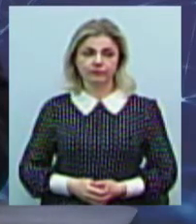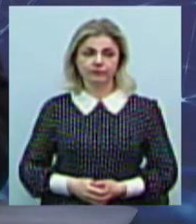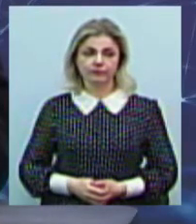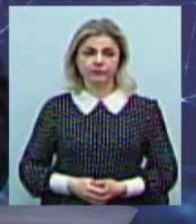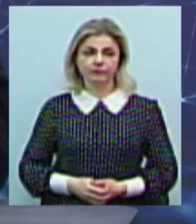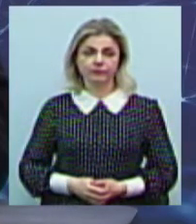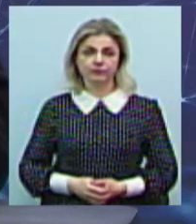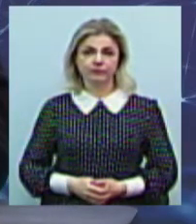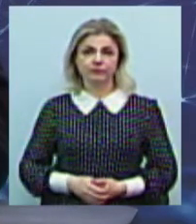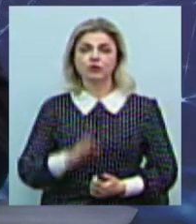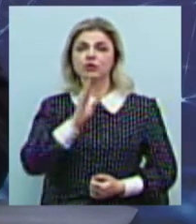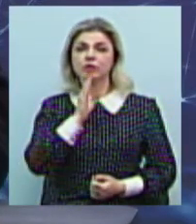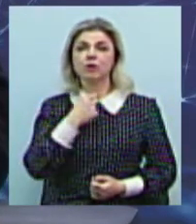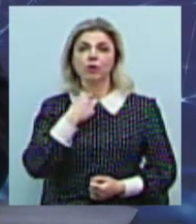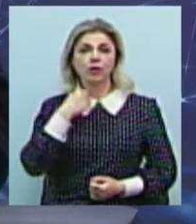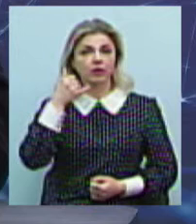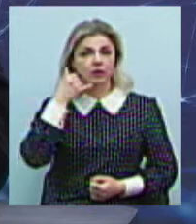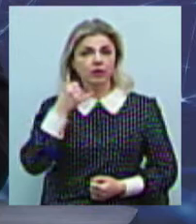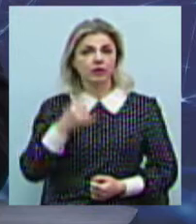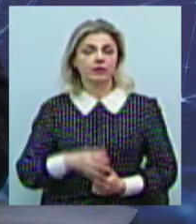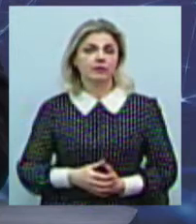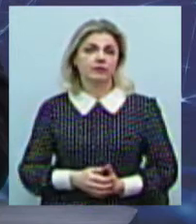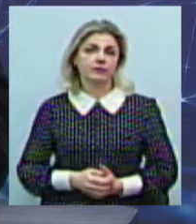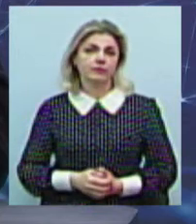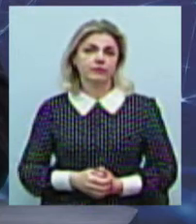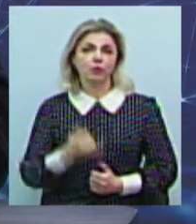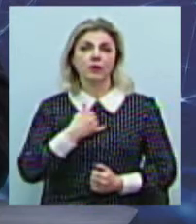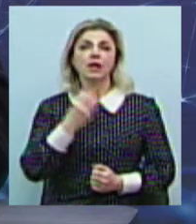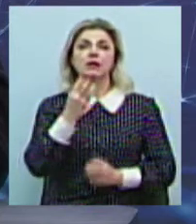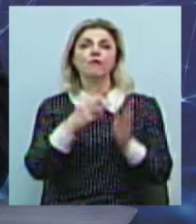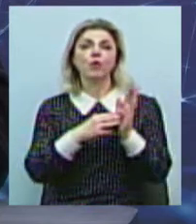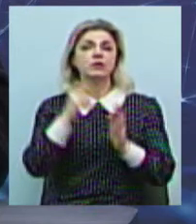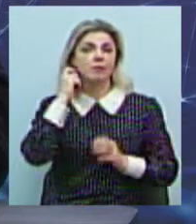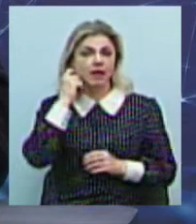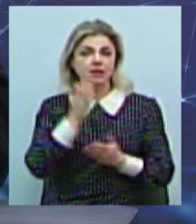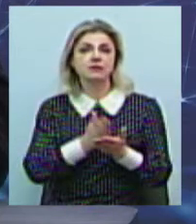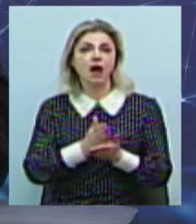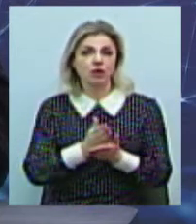У мене стаж 38 років, 11 місяців.